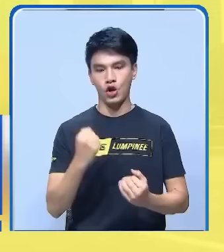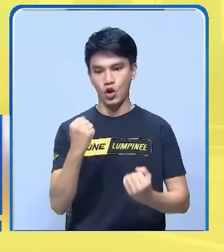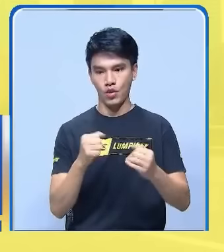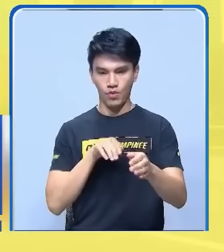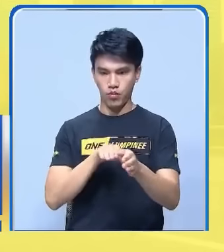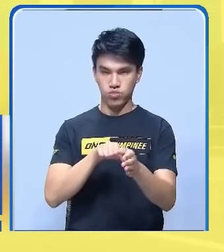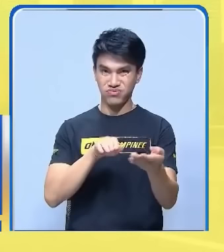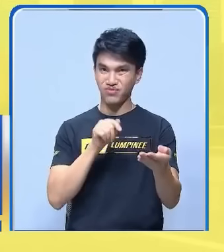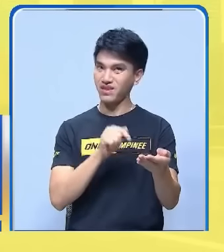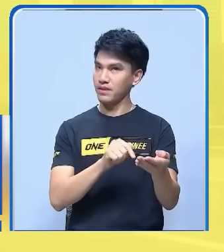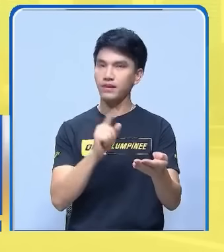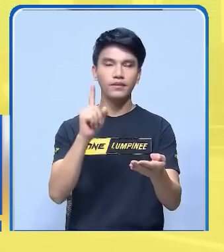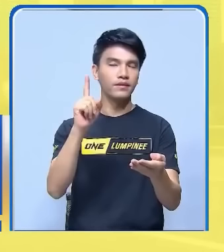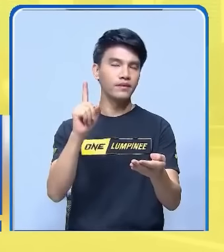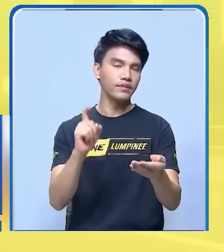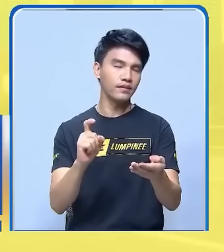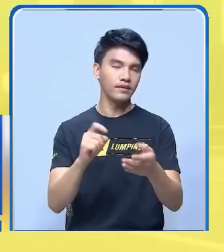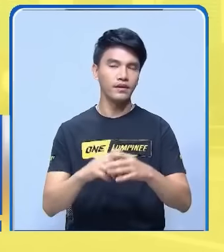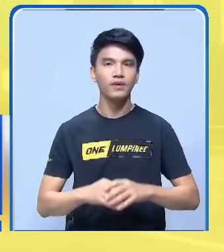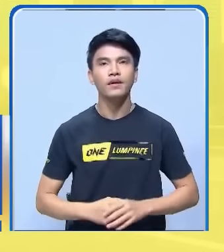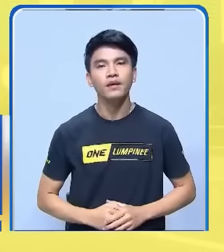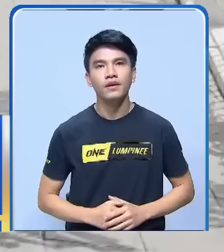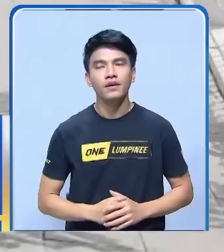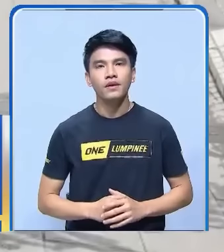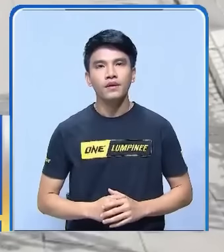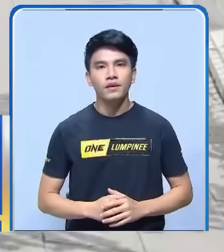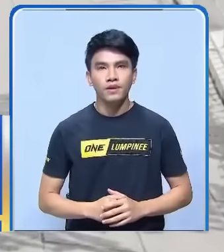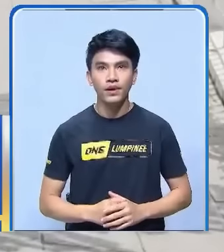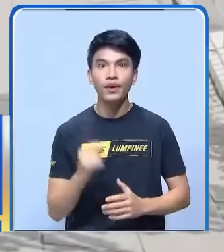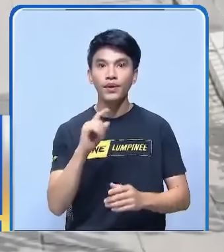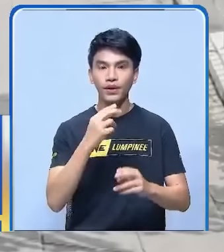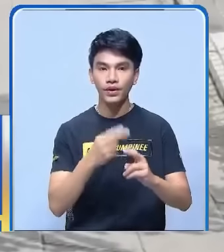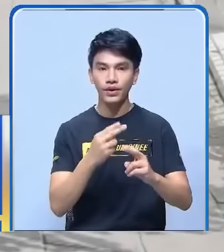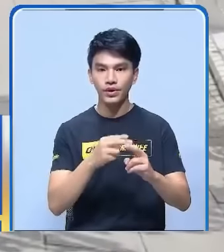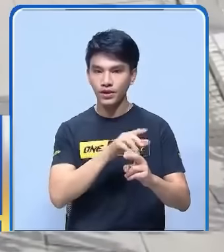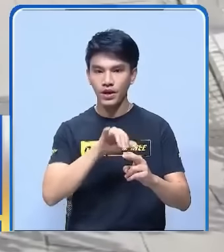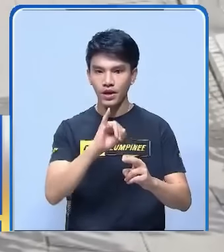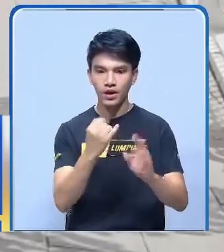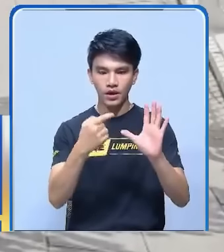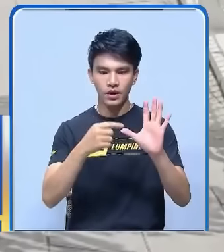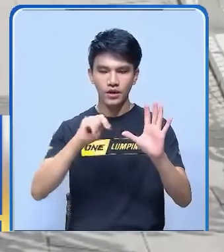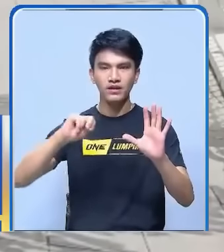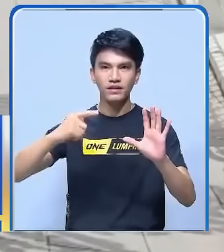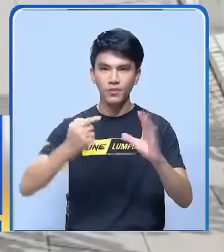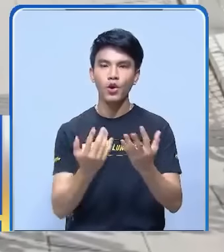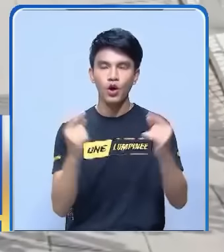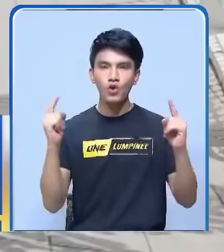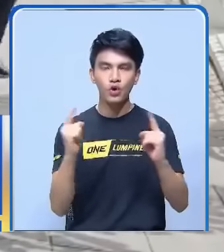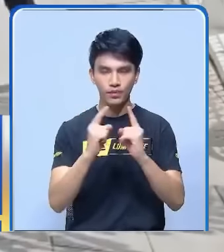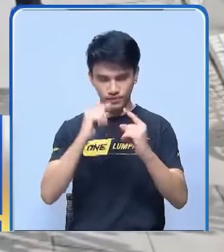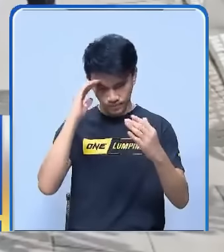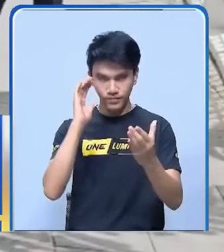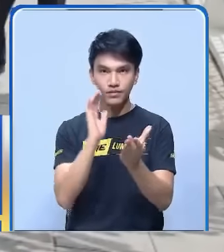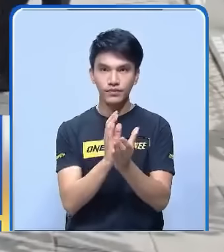ร่างเสียชีวิตในที่เกิดเหตุครับนายจำนงคนขับรถเมย์รอให้การกับตำรวจอยู่ในที่เกิดเหตุเลยนะครับบอกว่